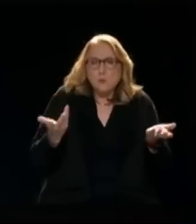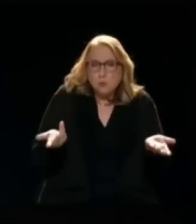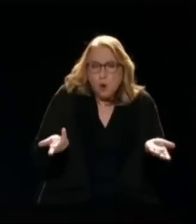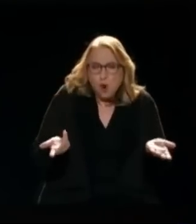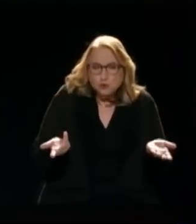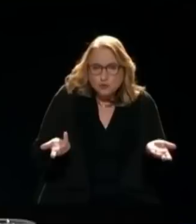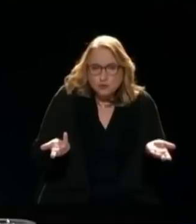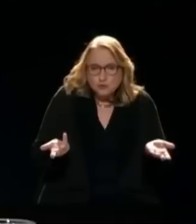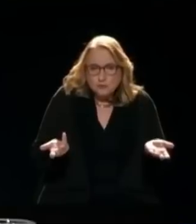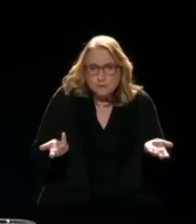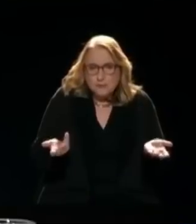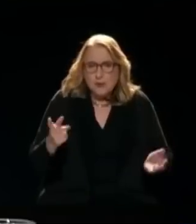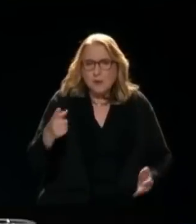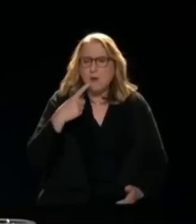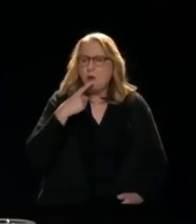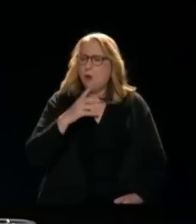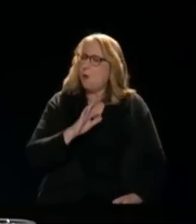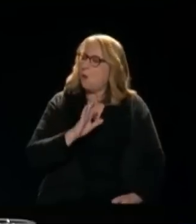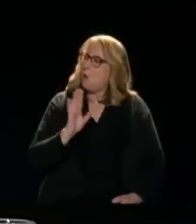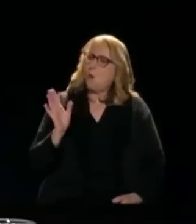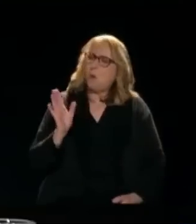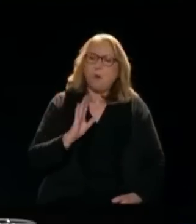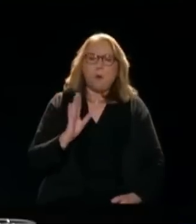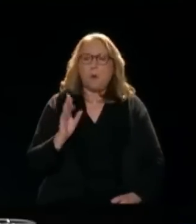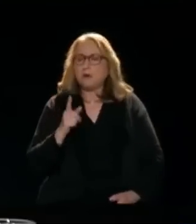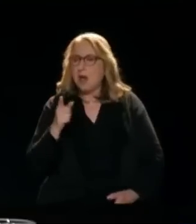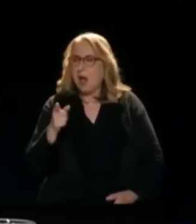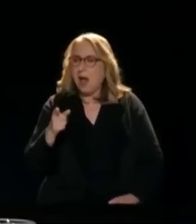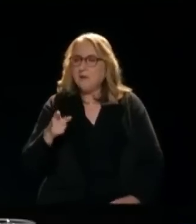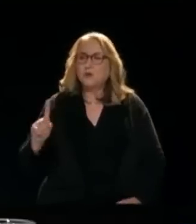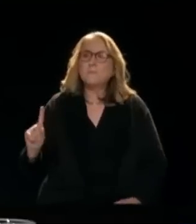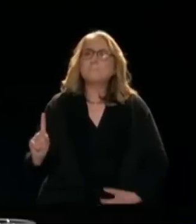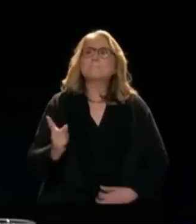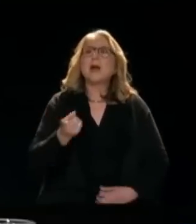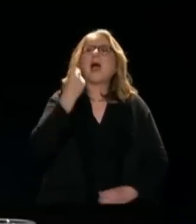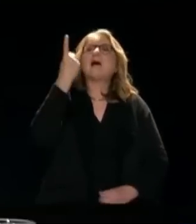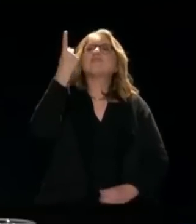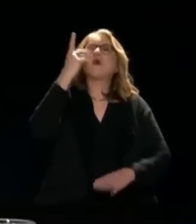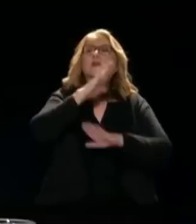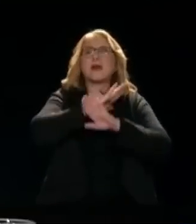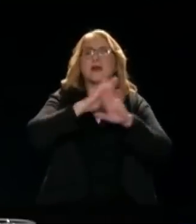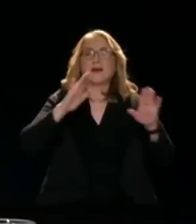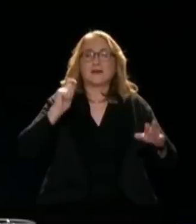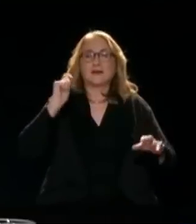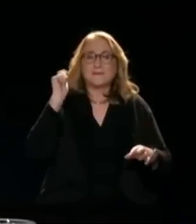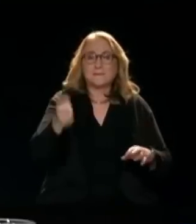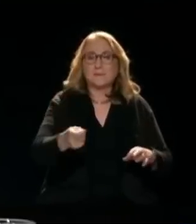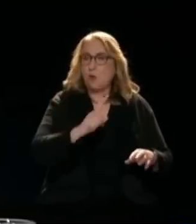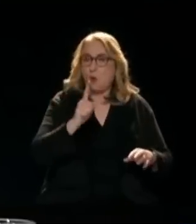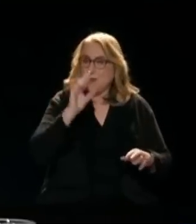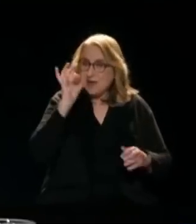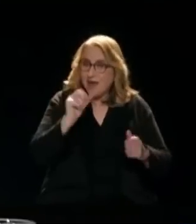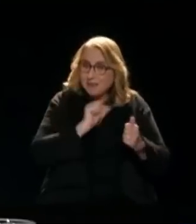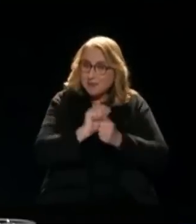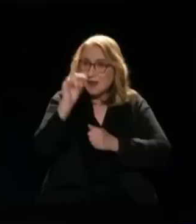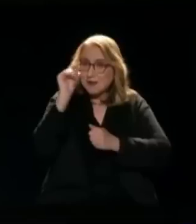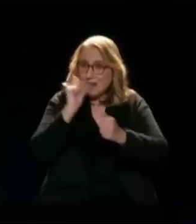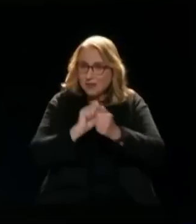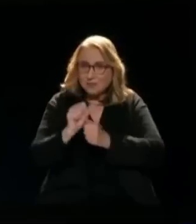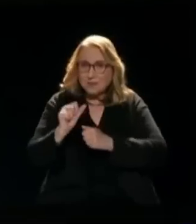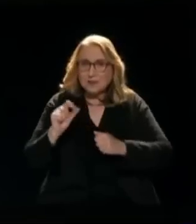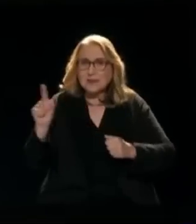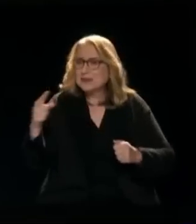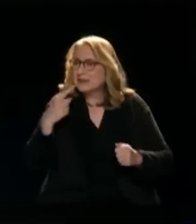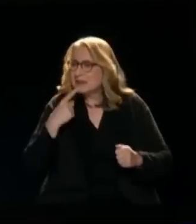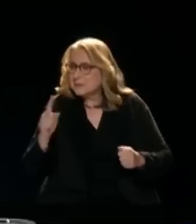του μήνα. Όχι κάθε πρώτο του μήνα. Αυτό η ενίσχυση δίνεται μια φορά με στόχο να μπορεί να ανακάμψει η χώρα. Μια φορά δίνεται, μια και